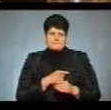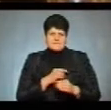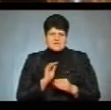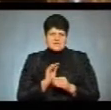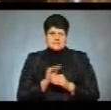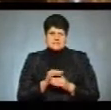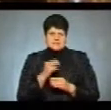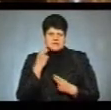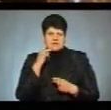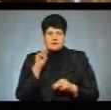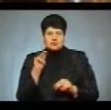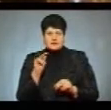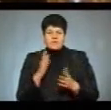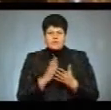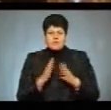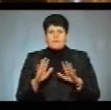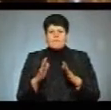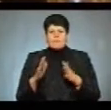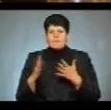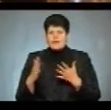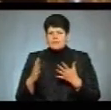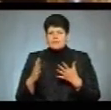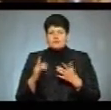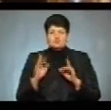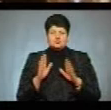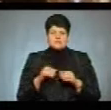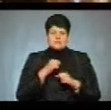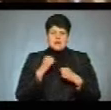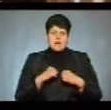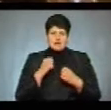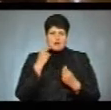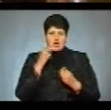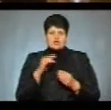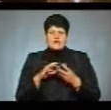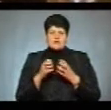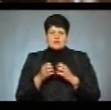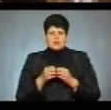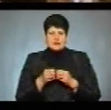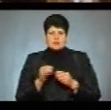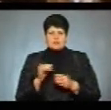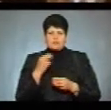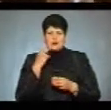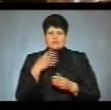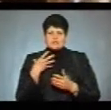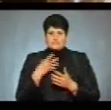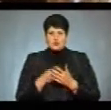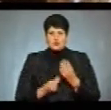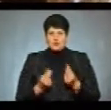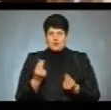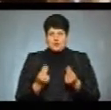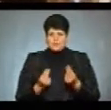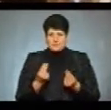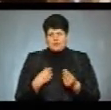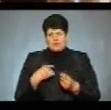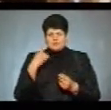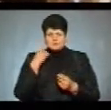але є такі моменти, що будемо старатись покращувати результати і покращувати свою гру.